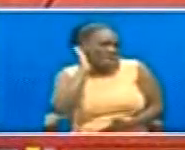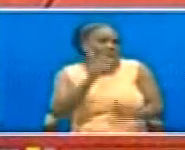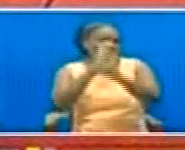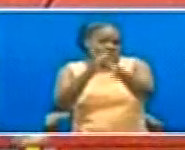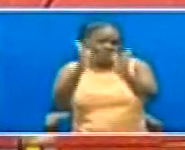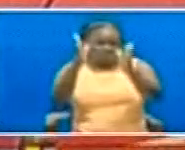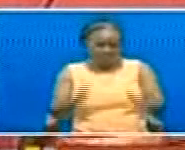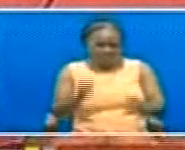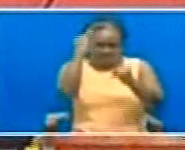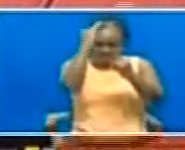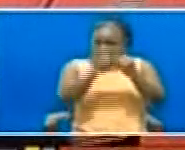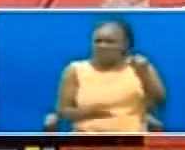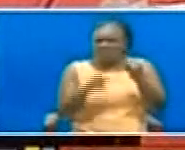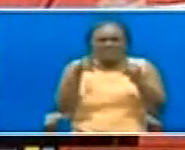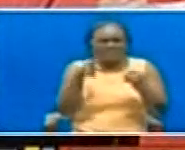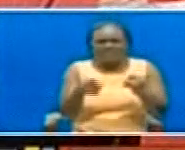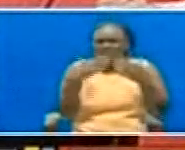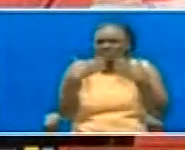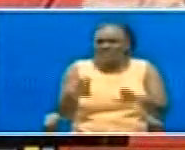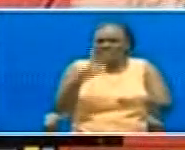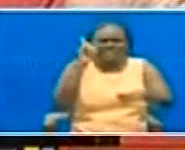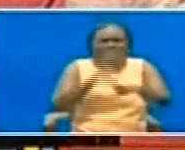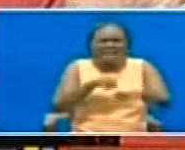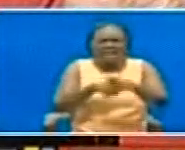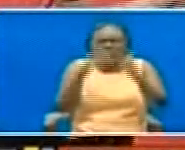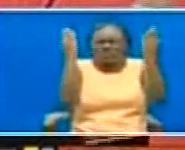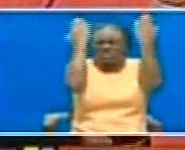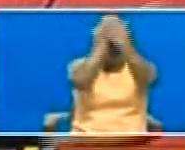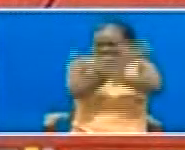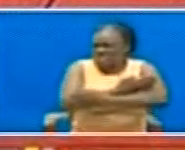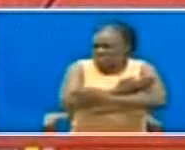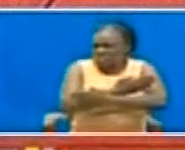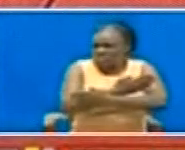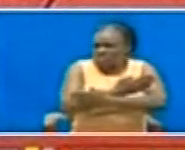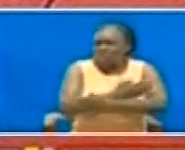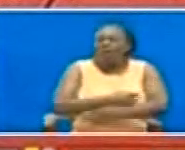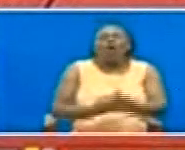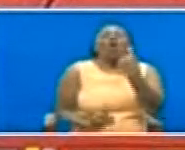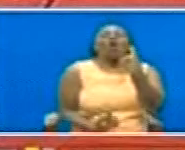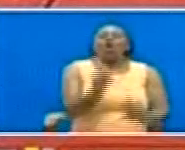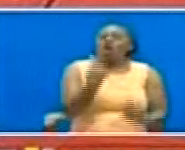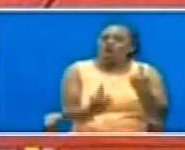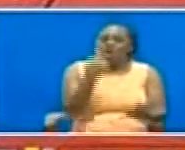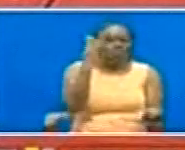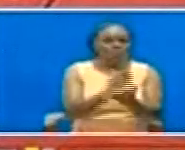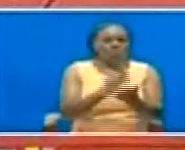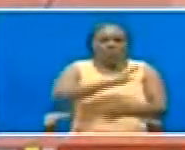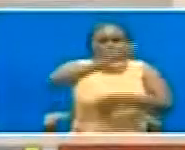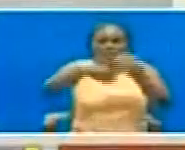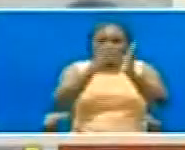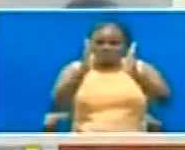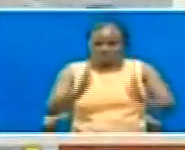Okenye kwamba finali hizi zilisha mwendo wa saa 5 hivi usiku. Yeah, saa 5 usiku. Zilikuwaje? Zilikuwa moto sana. Kila mtu alikuwa